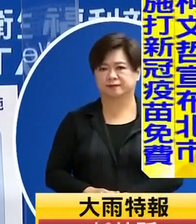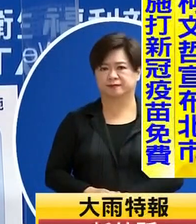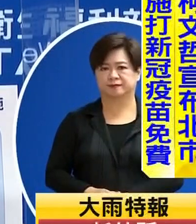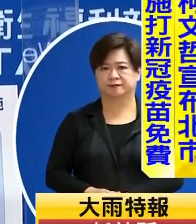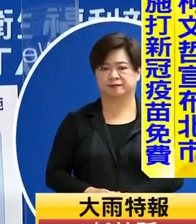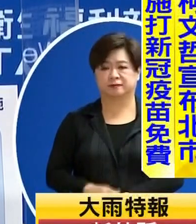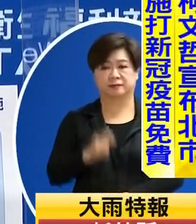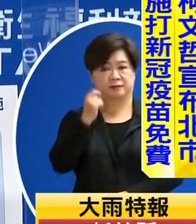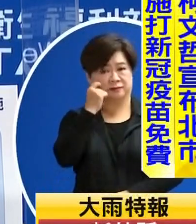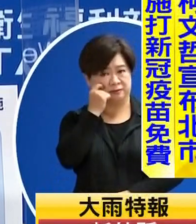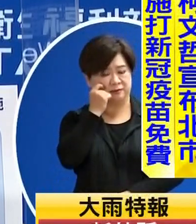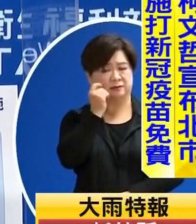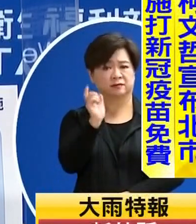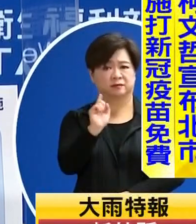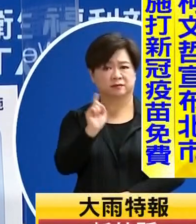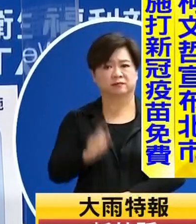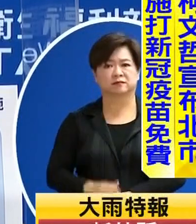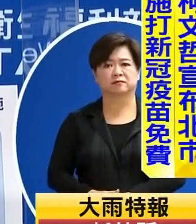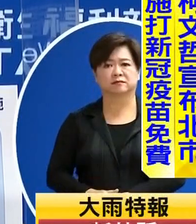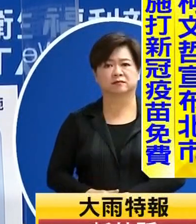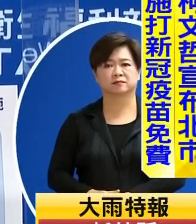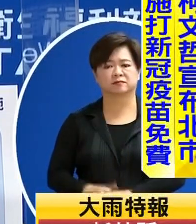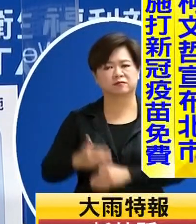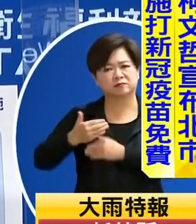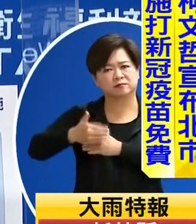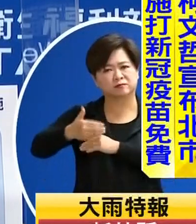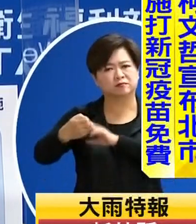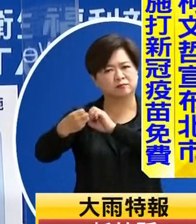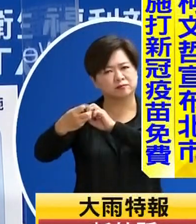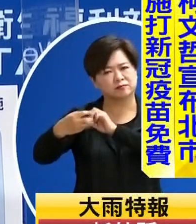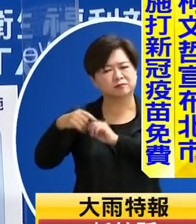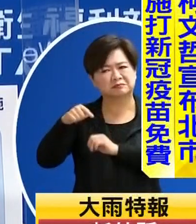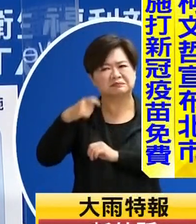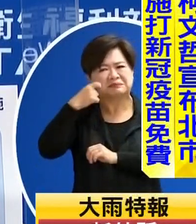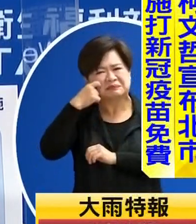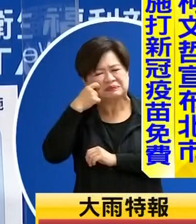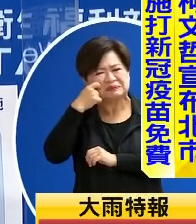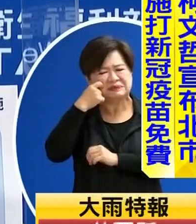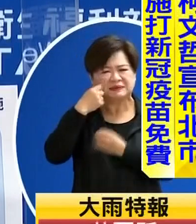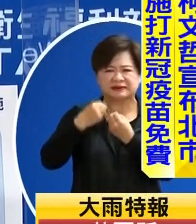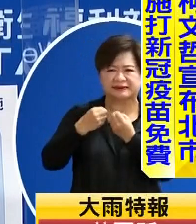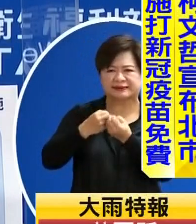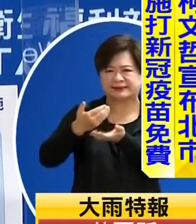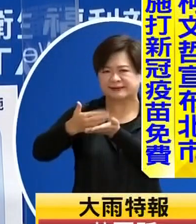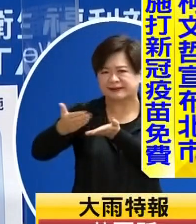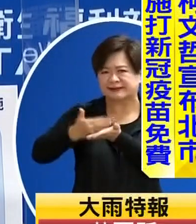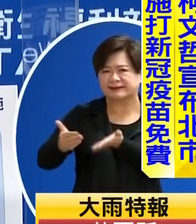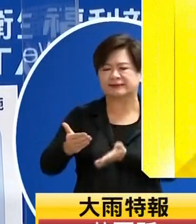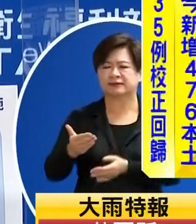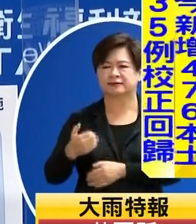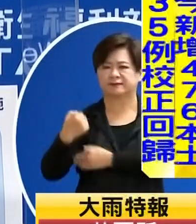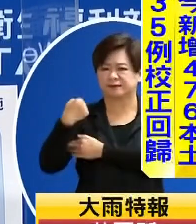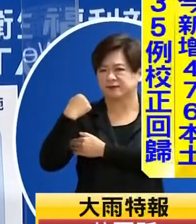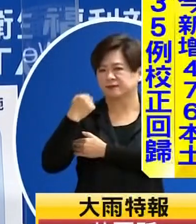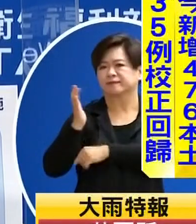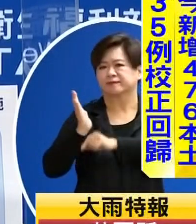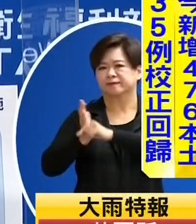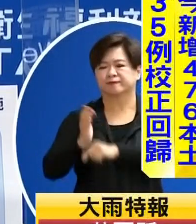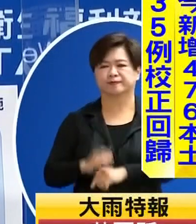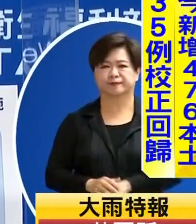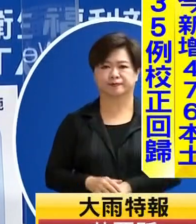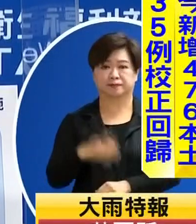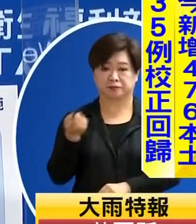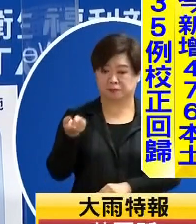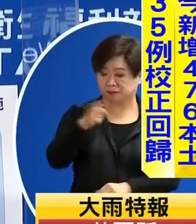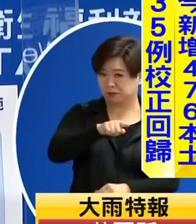说有一些的困难，我们也渐次的都在讨论相关的这些困难点怎么样来解决。那另外呢，我